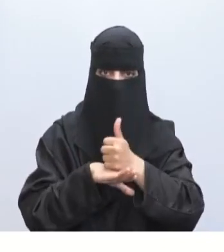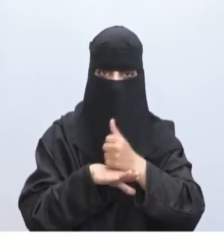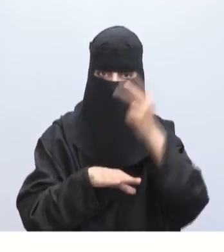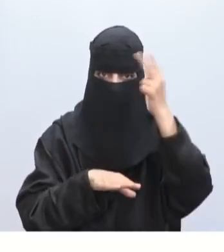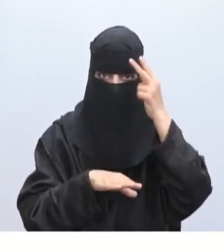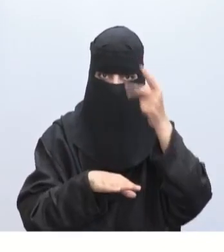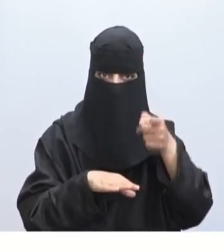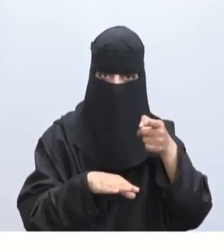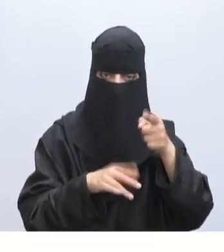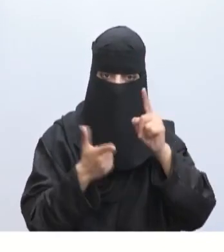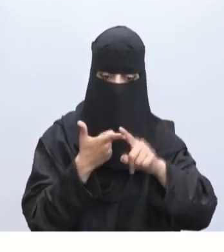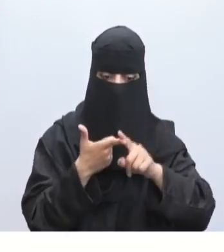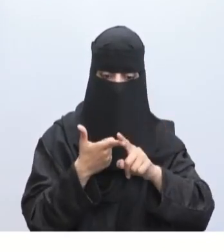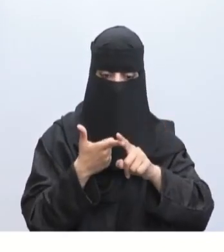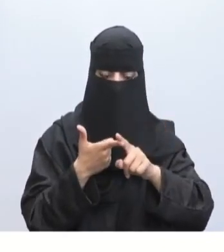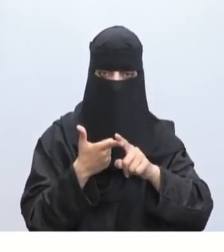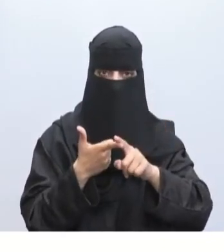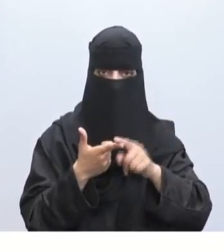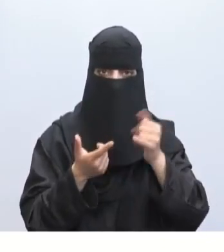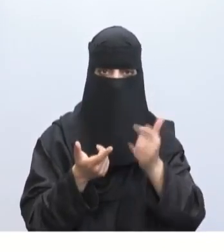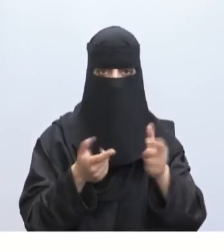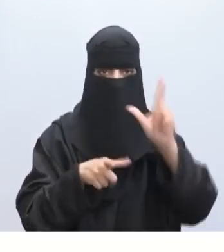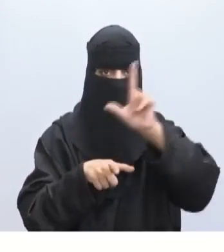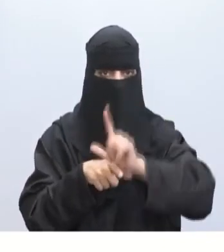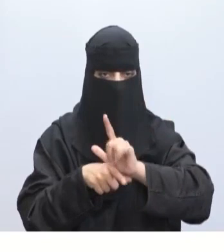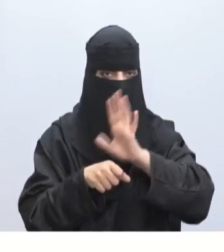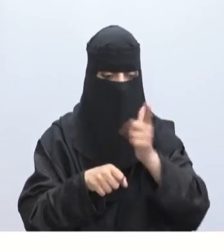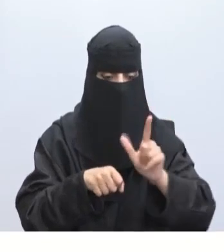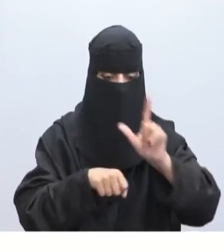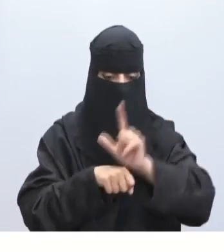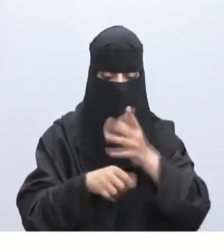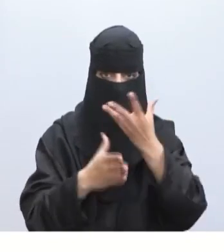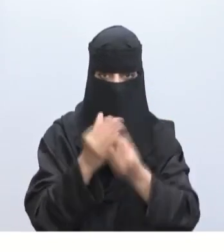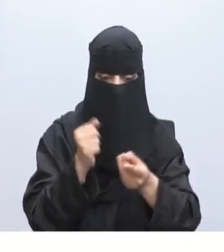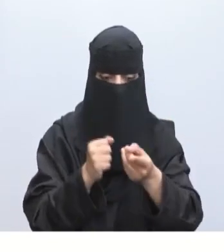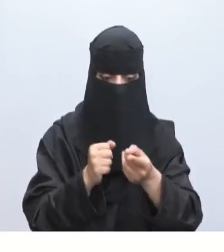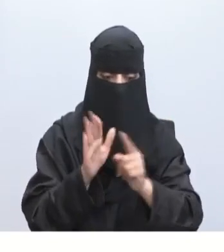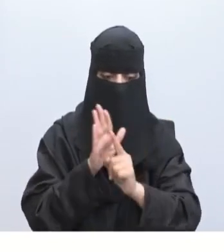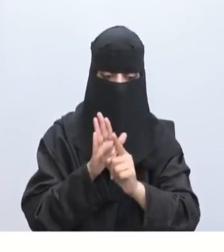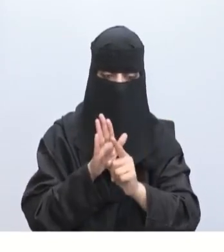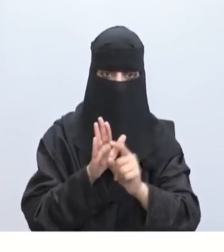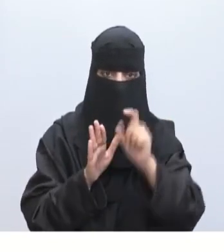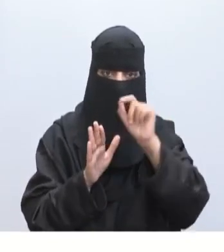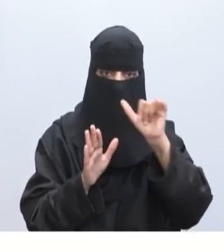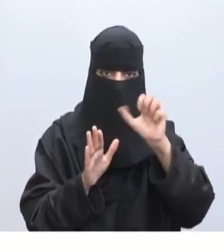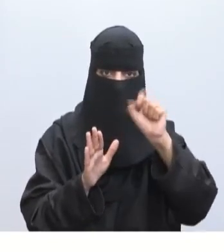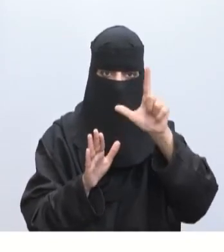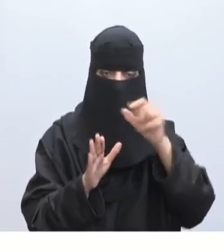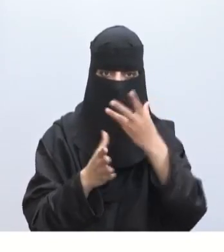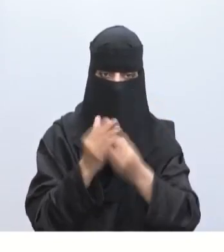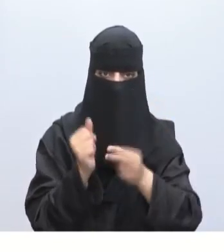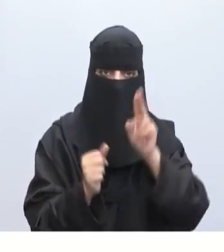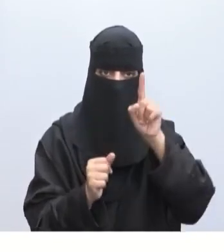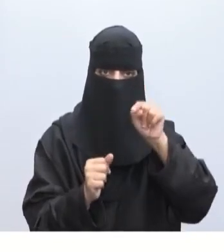سعوديه ثانيه تولى بعد ذلك ابنه الامام فيصل بن